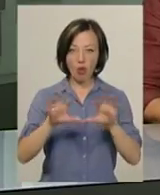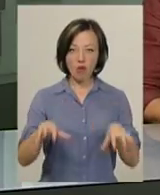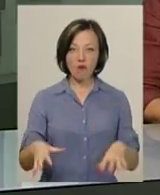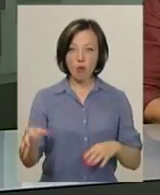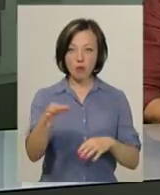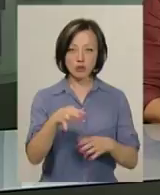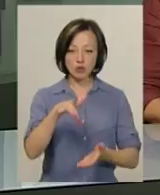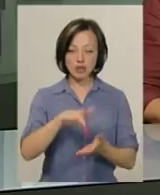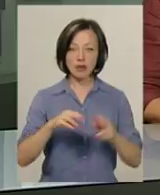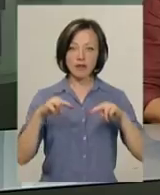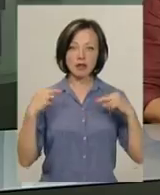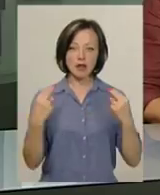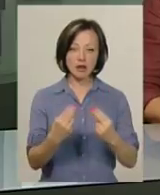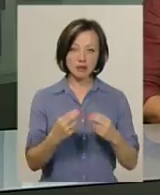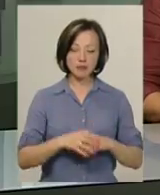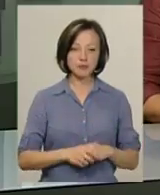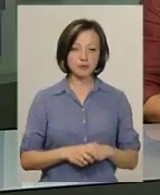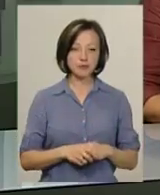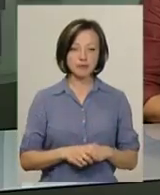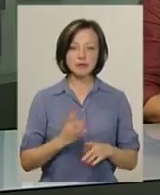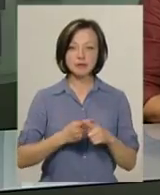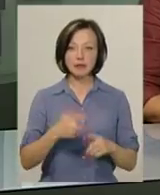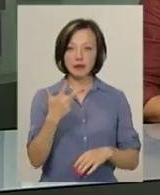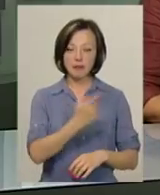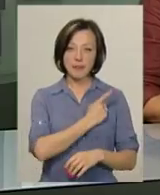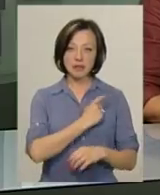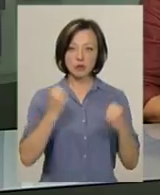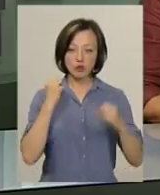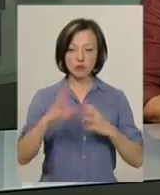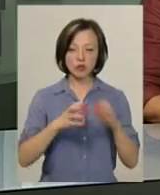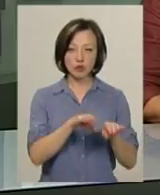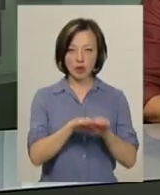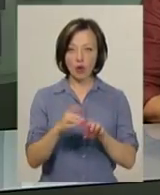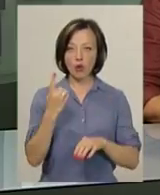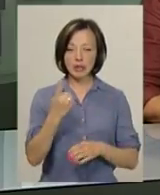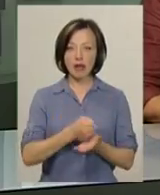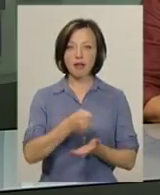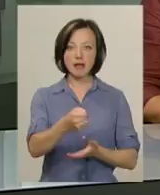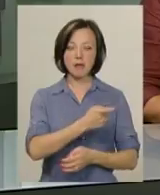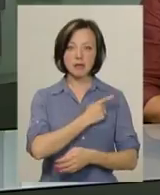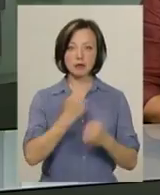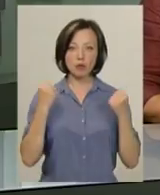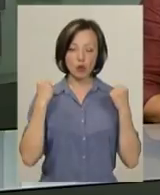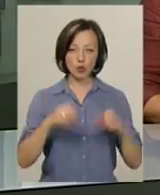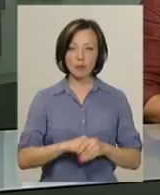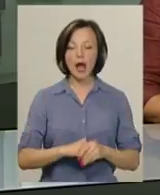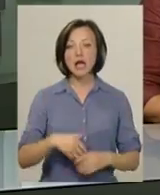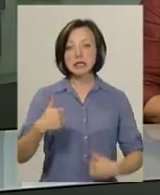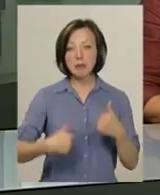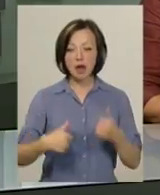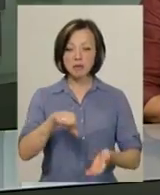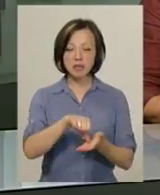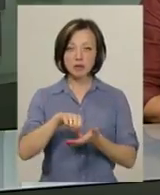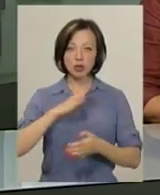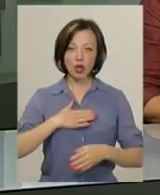осередку Федерації Годзюрю Олександр Воробйов. Це 3 майстри спорту міжнародного класу та 1 кандидат майстри спорту. Змагатимуться